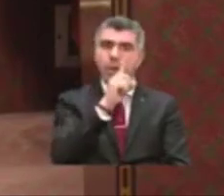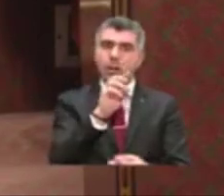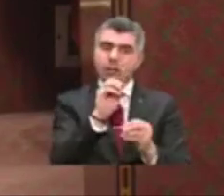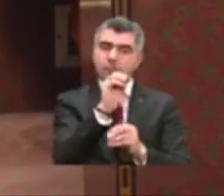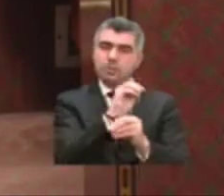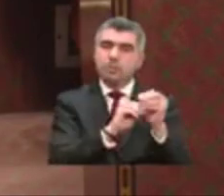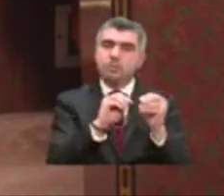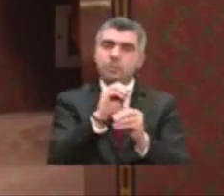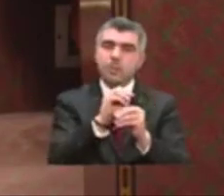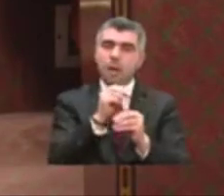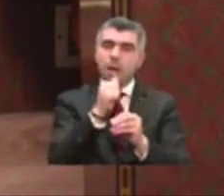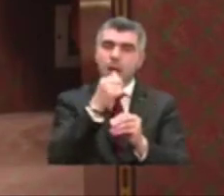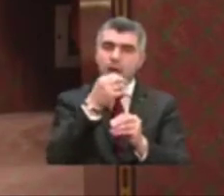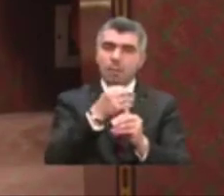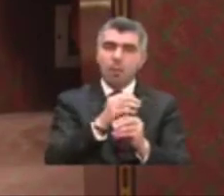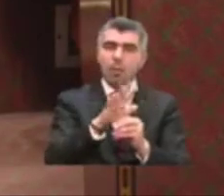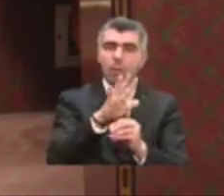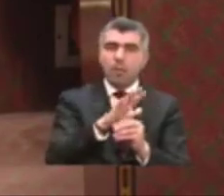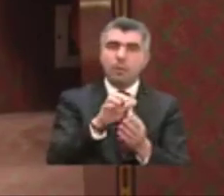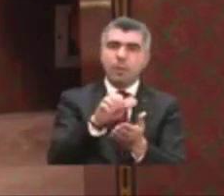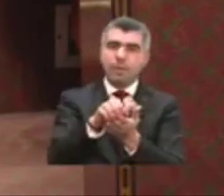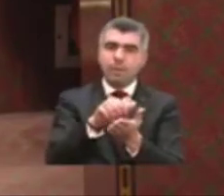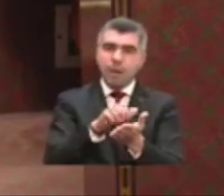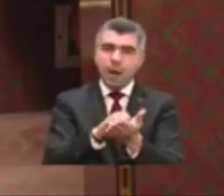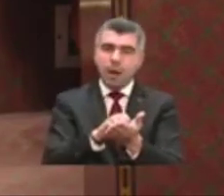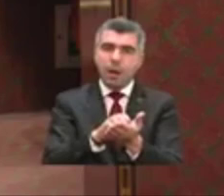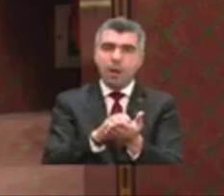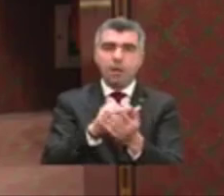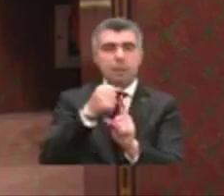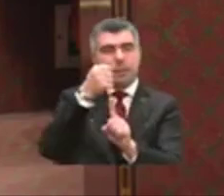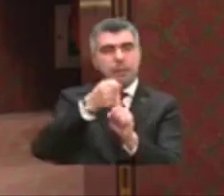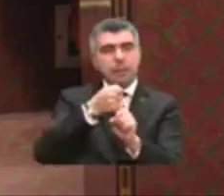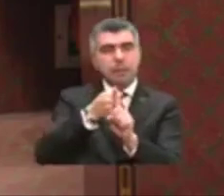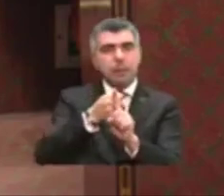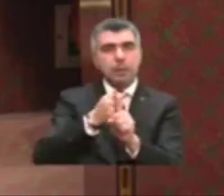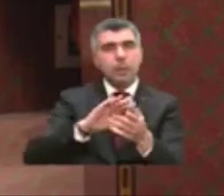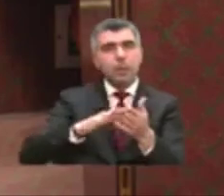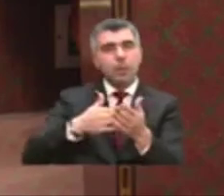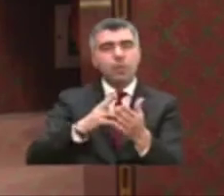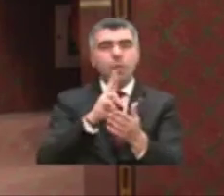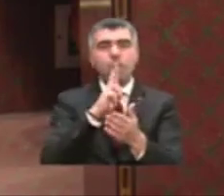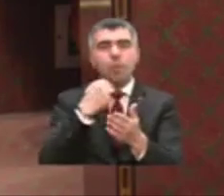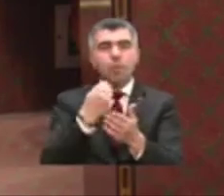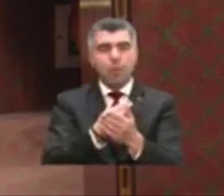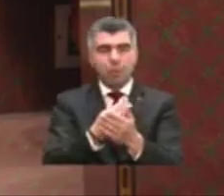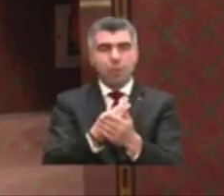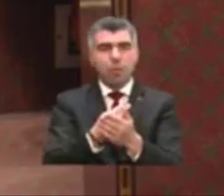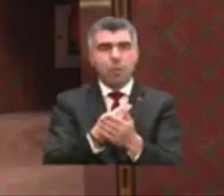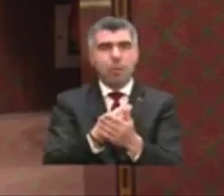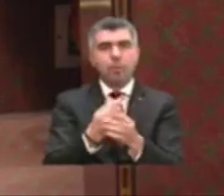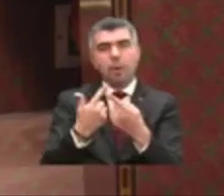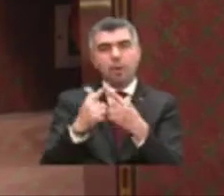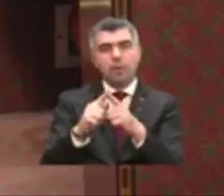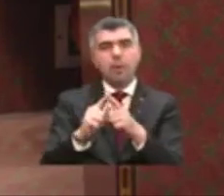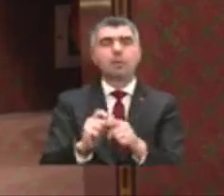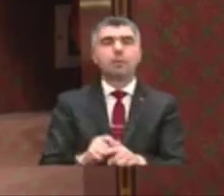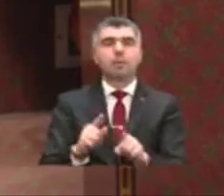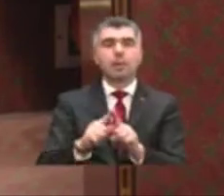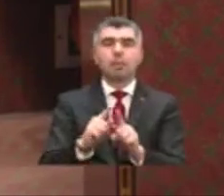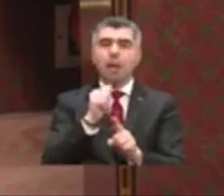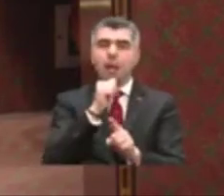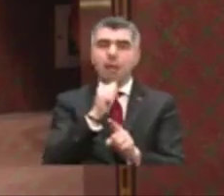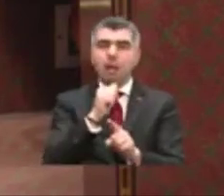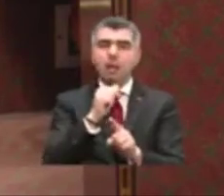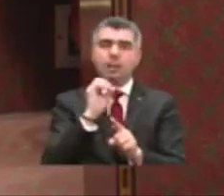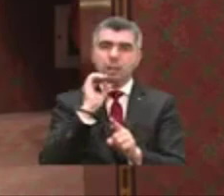المياه، غيتم استغلاله على الصعيد الفلاحي، ولكن تنشتغلوا في داخل الحكومه باش انه يتم كذلك استغلاله بالنسبه للماء الصالح